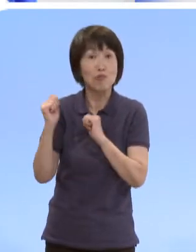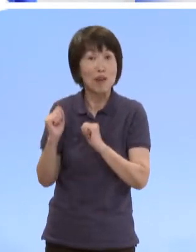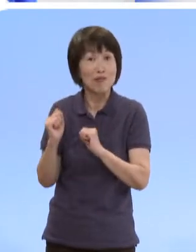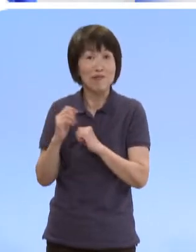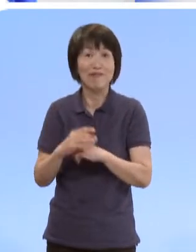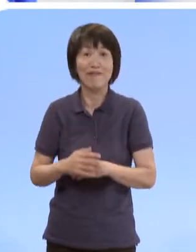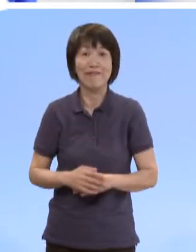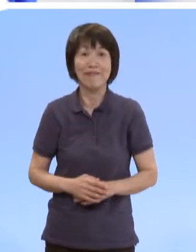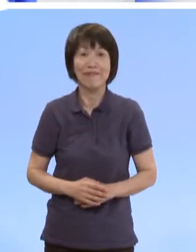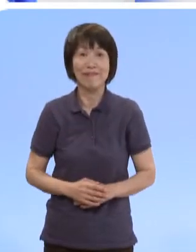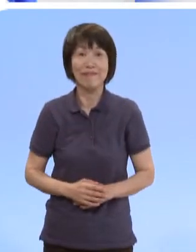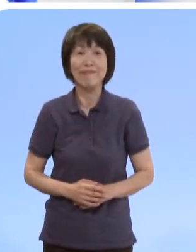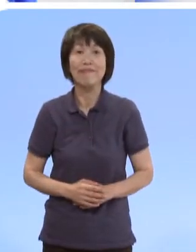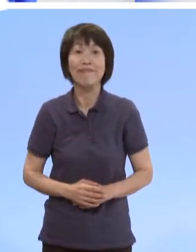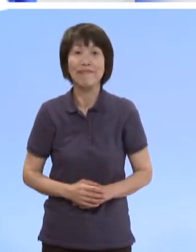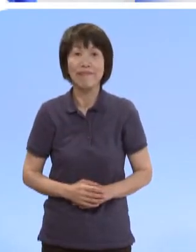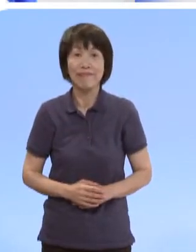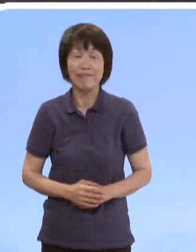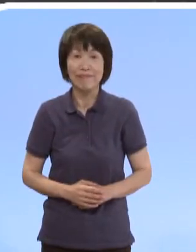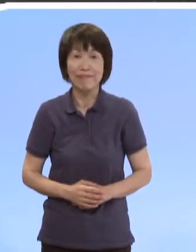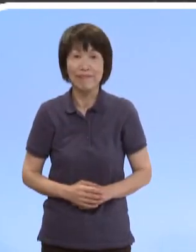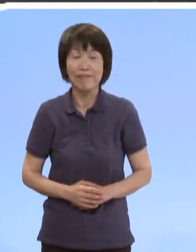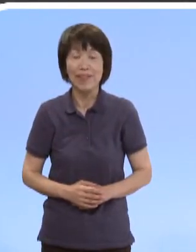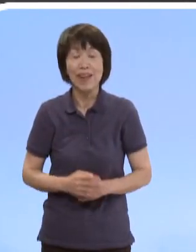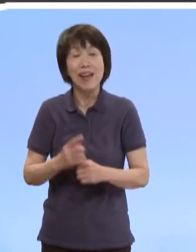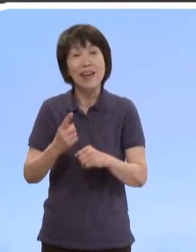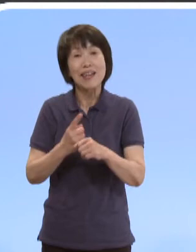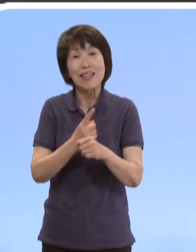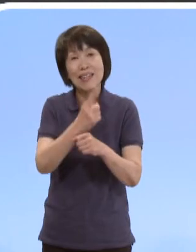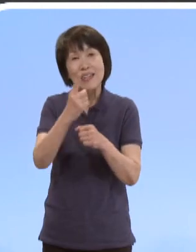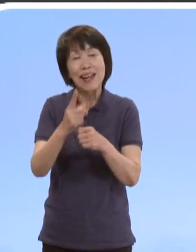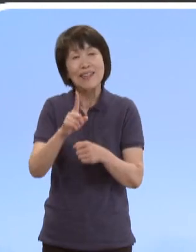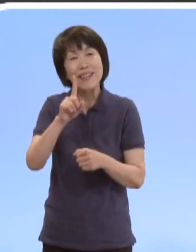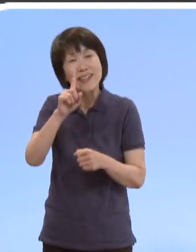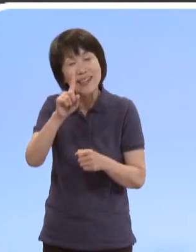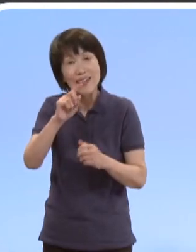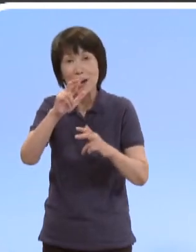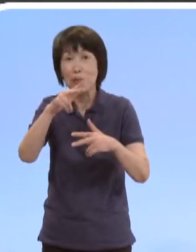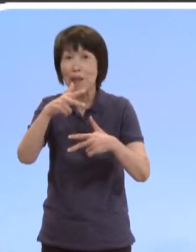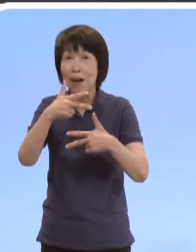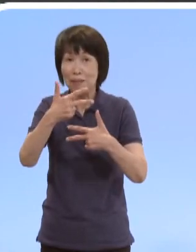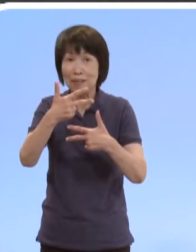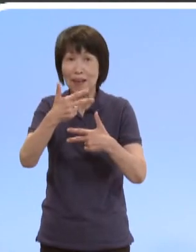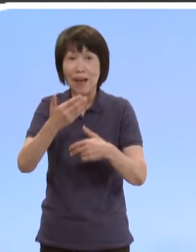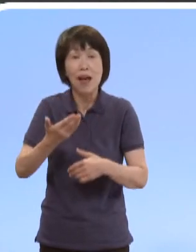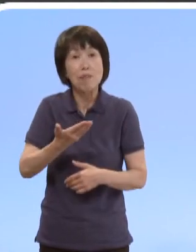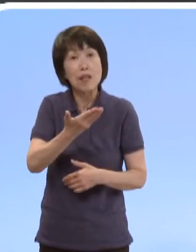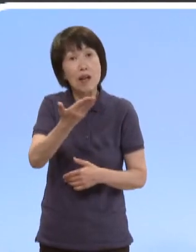1年に1度の七夕。